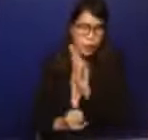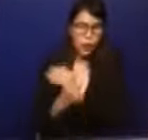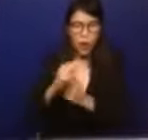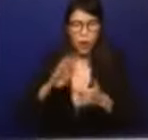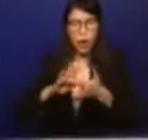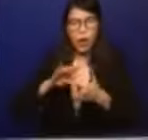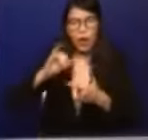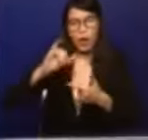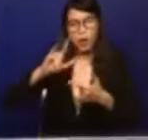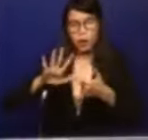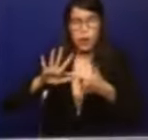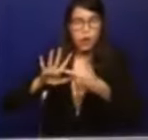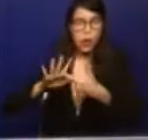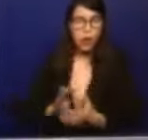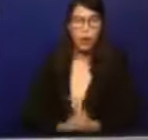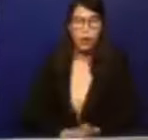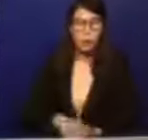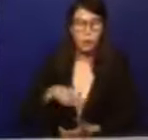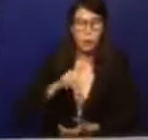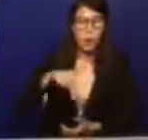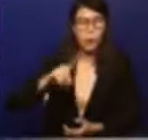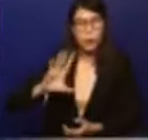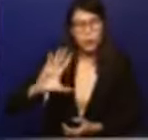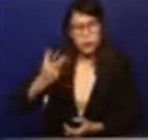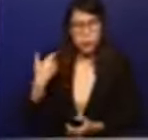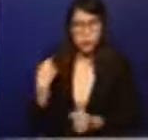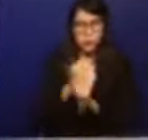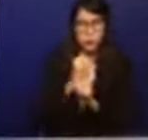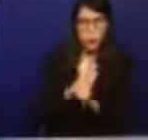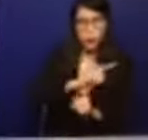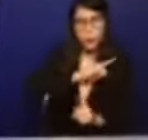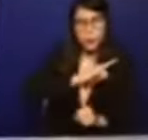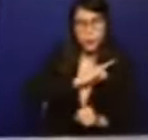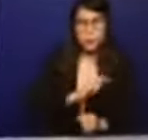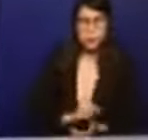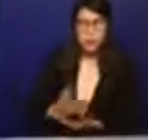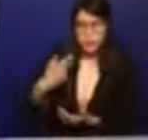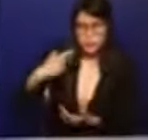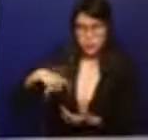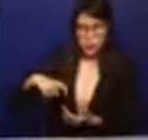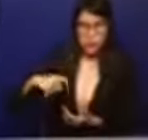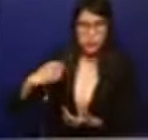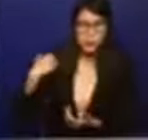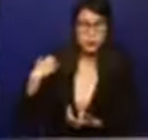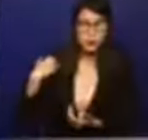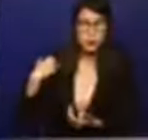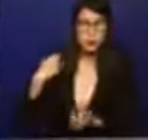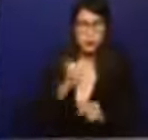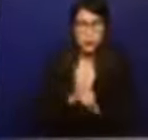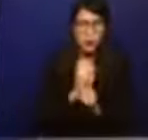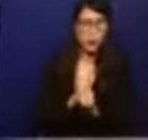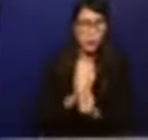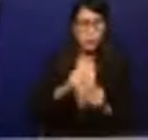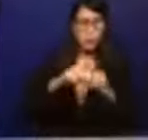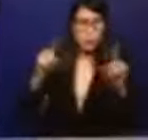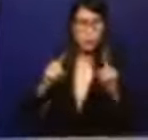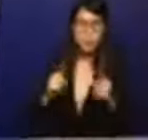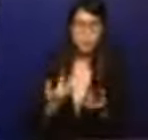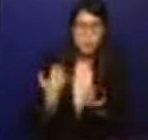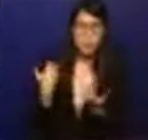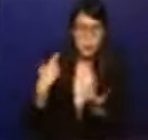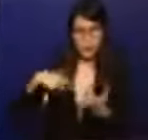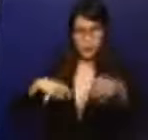คะปปช.ก็ทำงานอย่างหนึ่งศาลฎีกาแผนกคดีอาญาก็ทำงานอย่างหนึ่งศาลยุติธรรมก็อย่างหนึ่งนะคะท่านประธาน